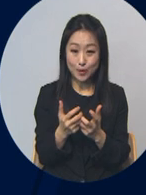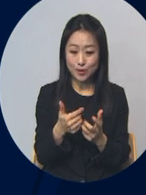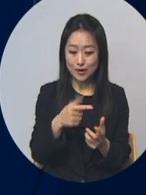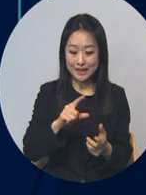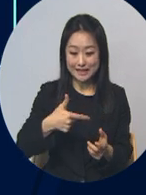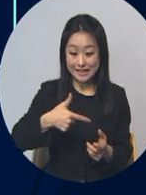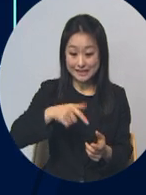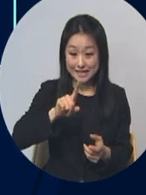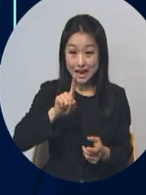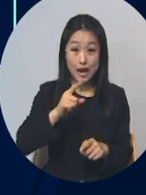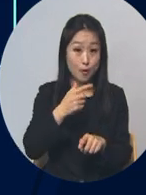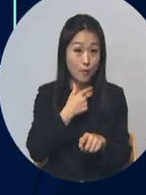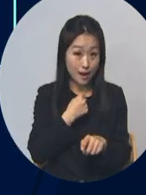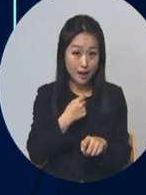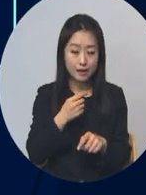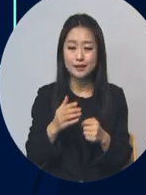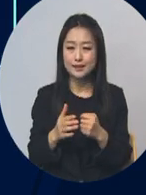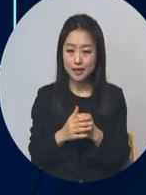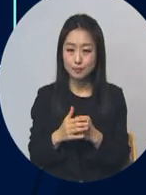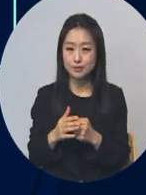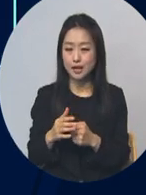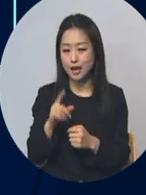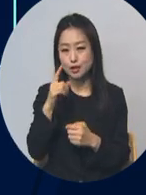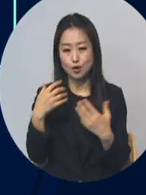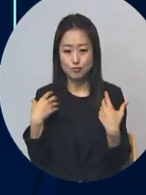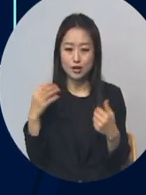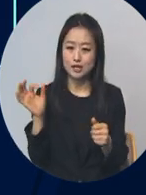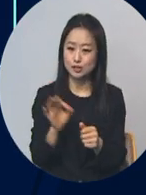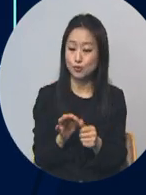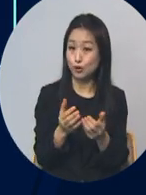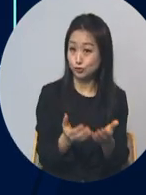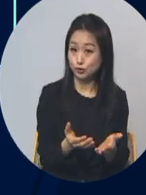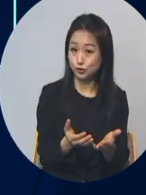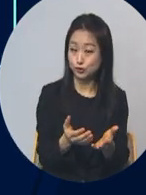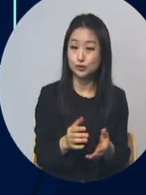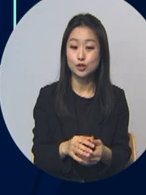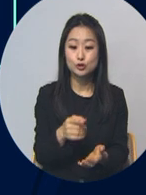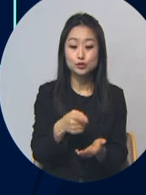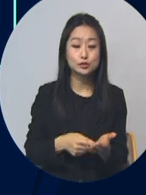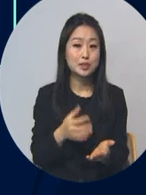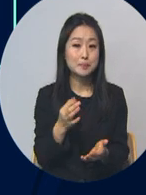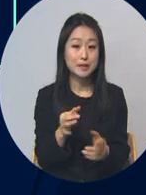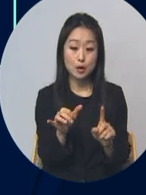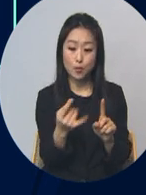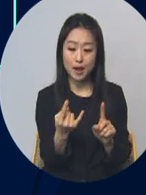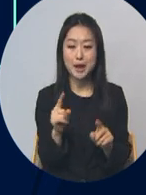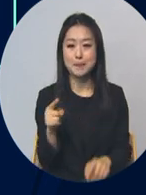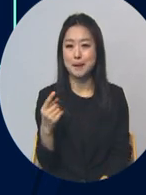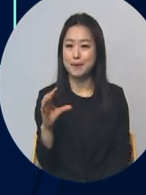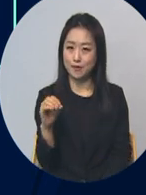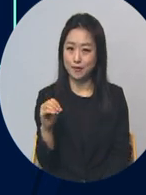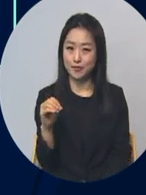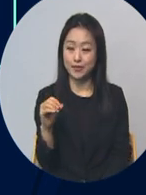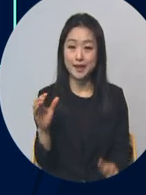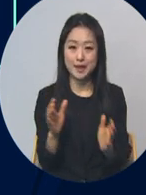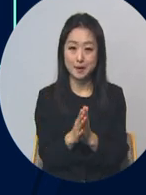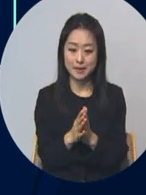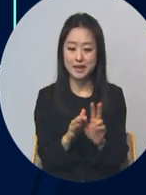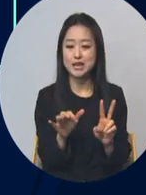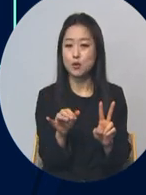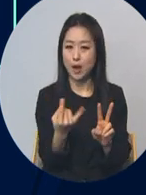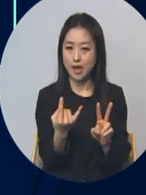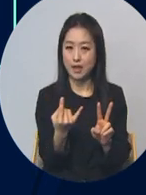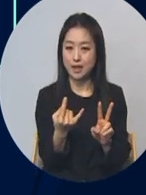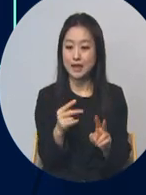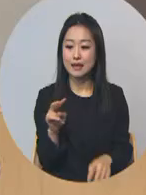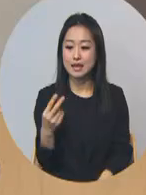부부에게는 국가가 보조생식술 비용을 지원합니다 시술 비용은 회당 최대 100만 원씩 총 2회까지